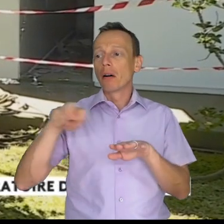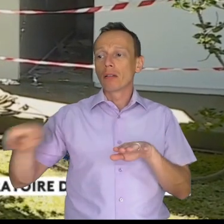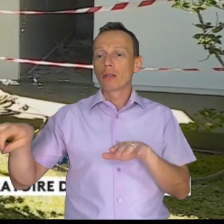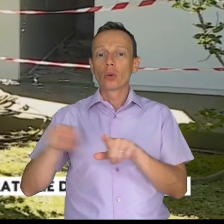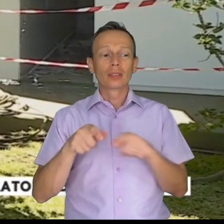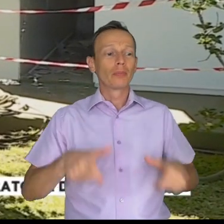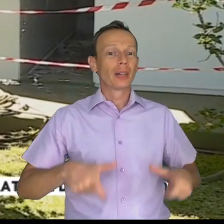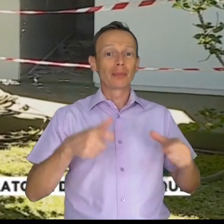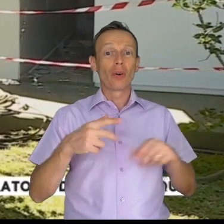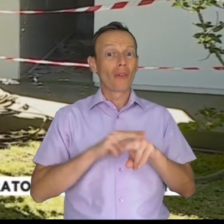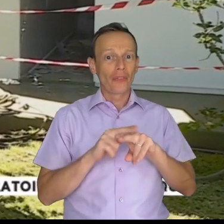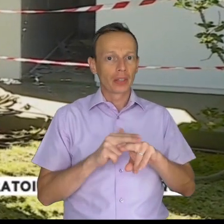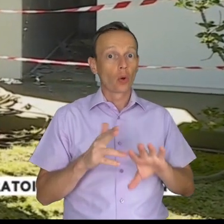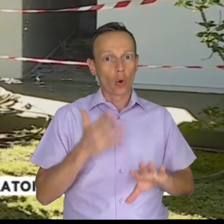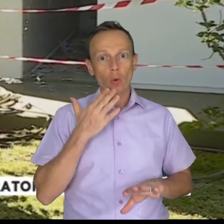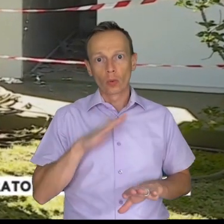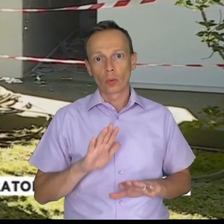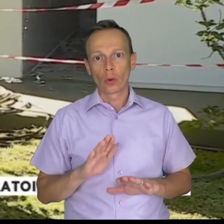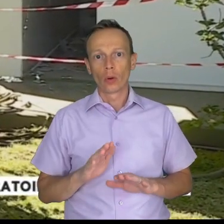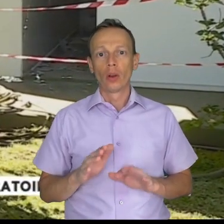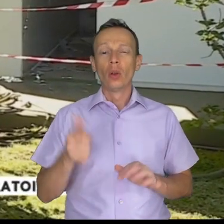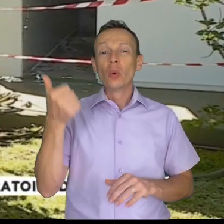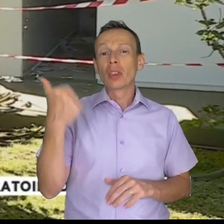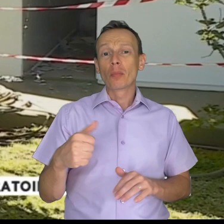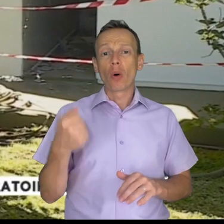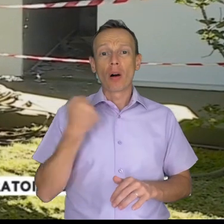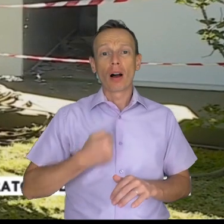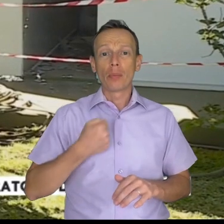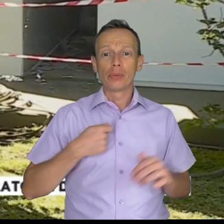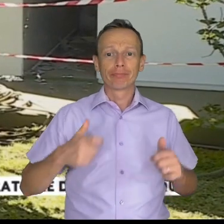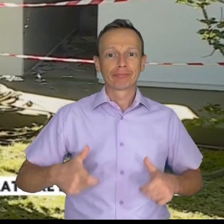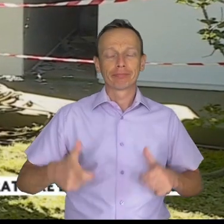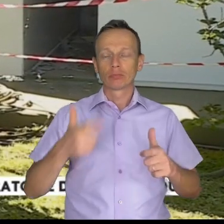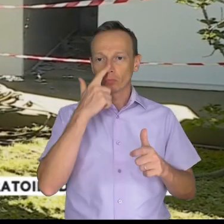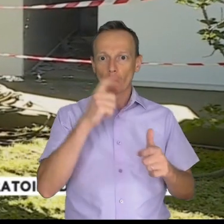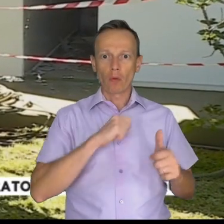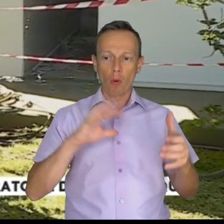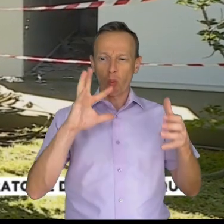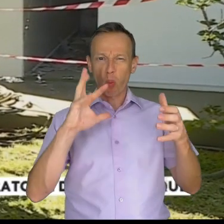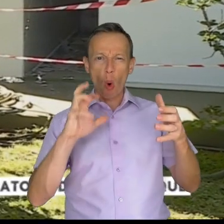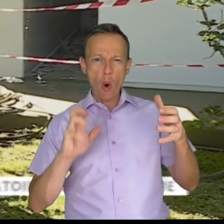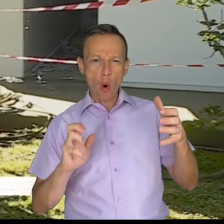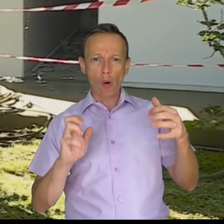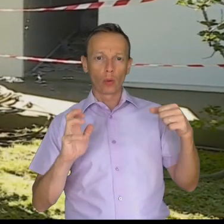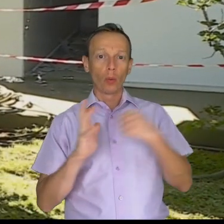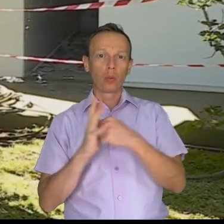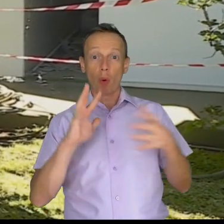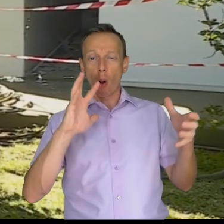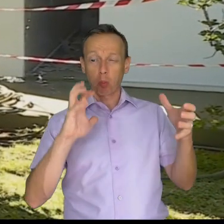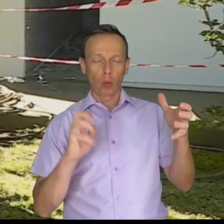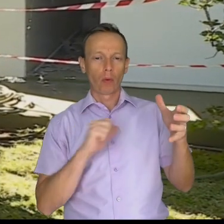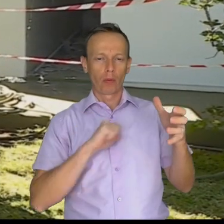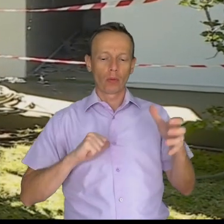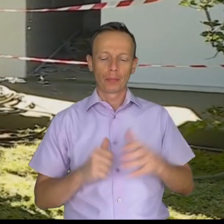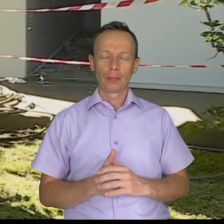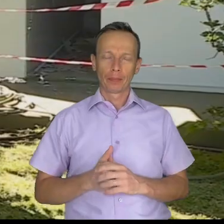le bâtiment était vide à cette heure-là. On a subi seulement des dégâts matériels assez spectaculaires sur